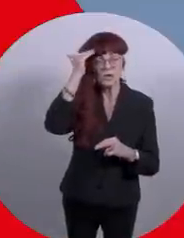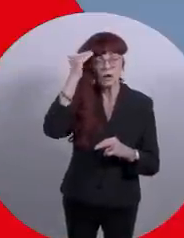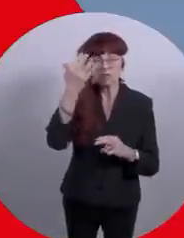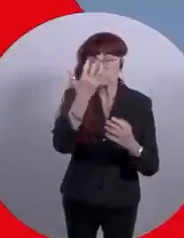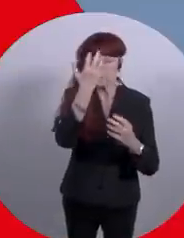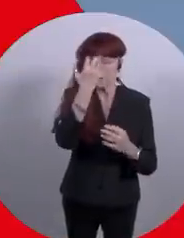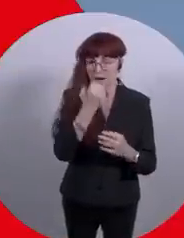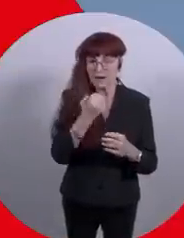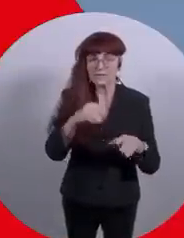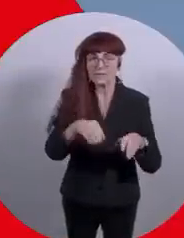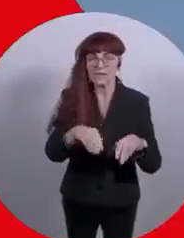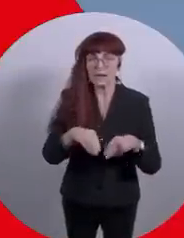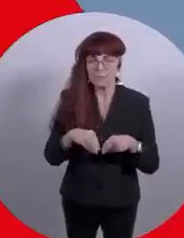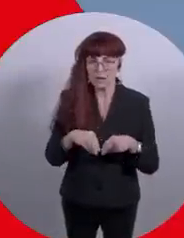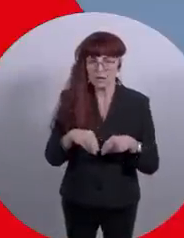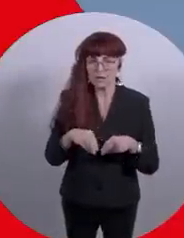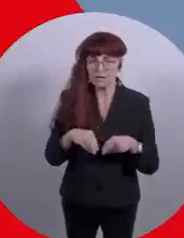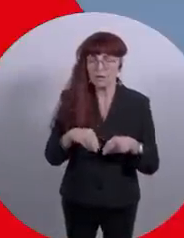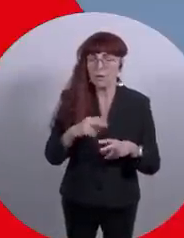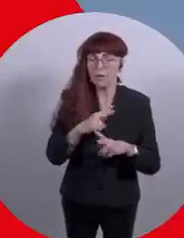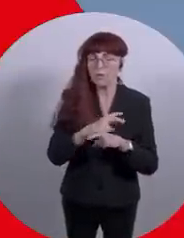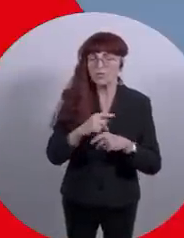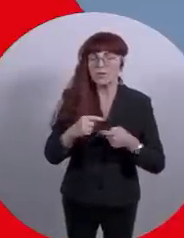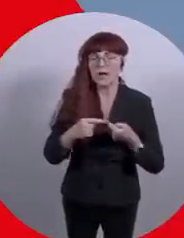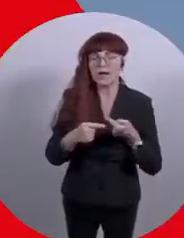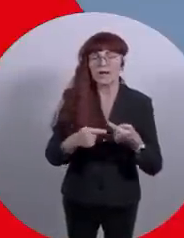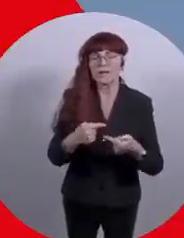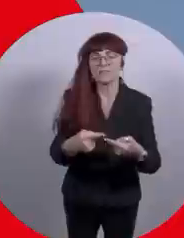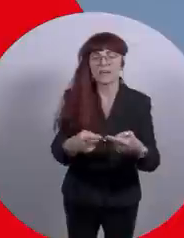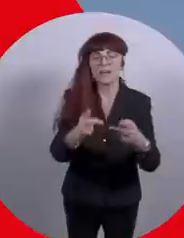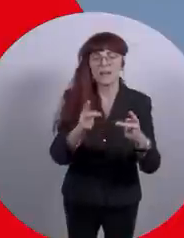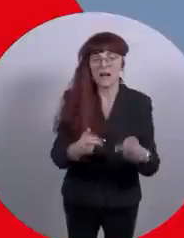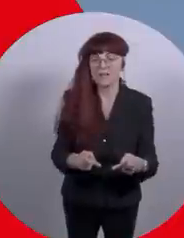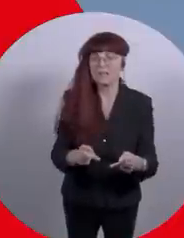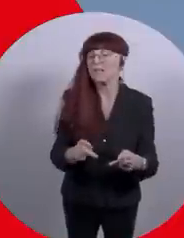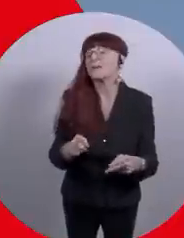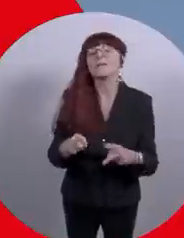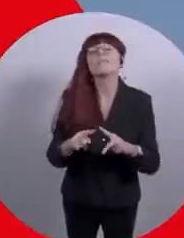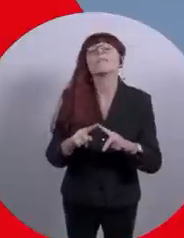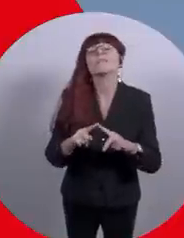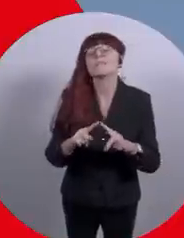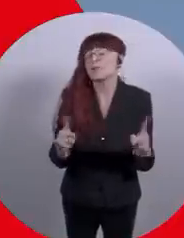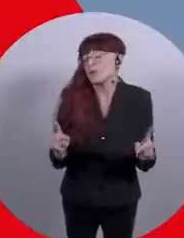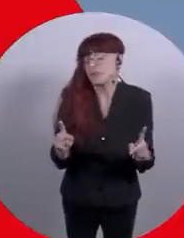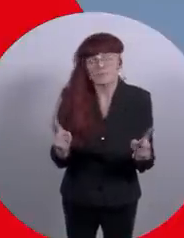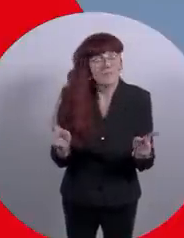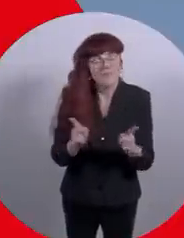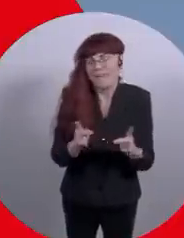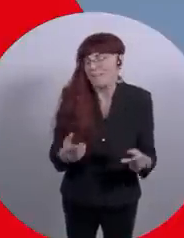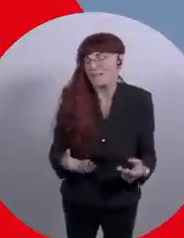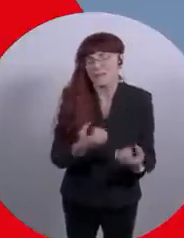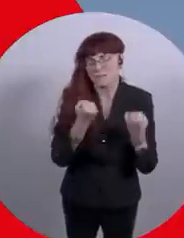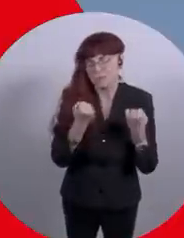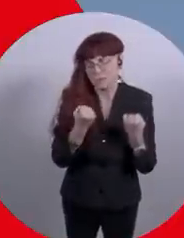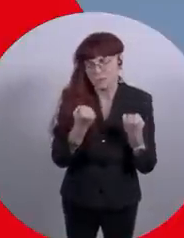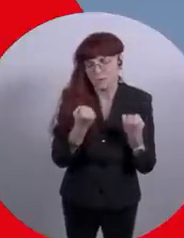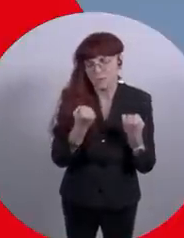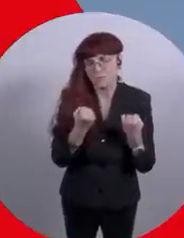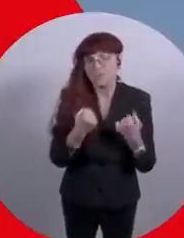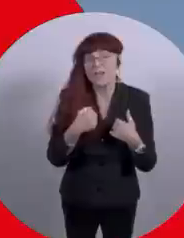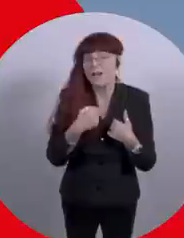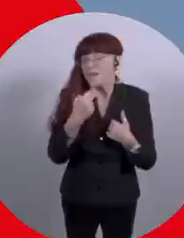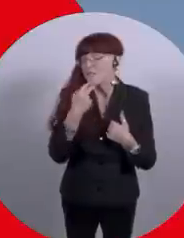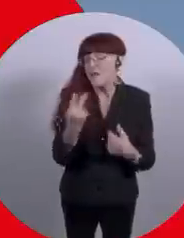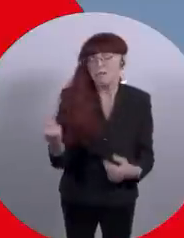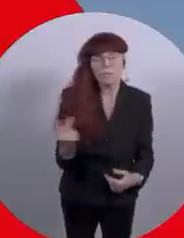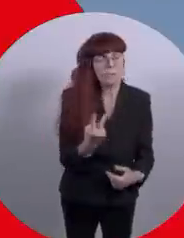dieses Land letztendlich auch voranbringt dann wären wir nicht realisieren können wer immer ist heute wird ich würde